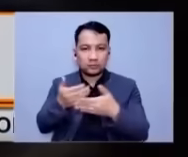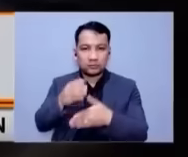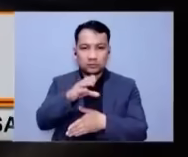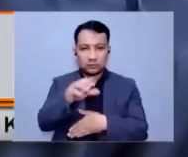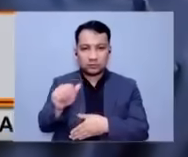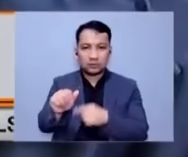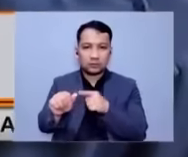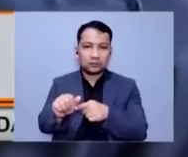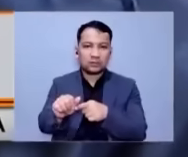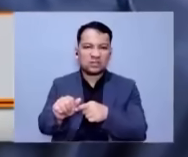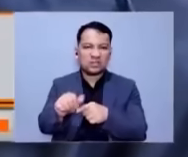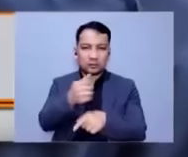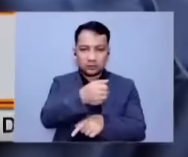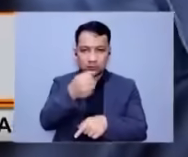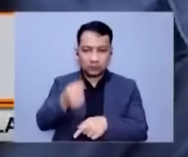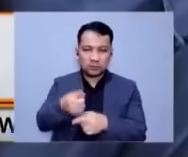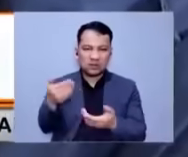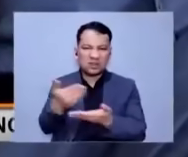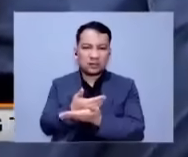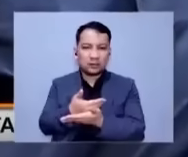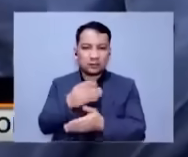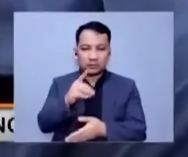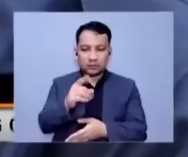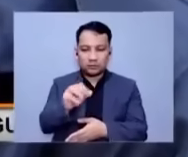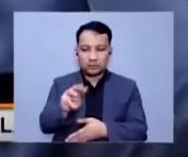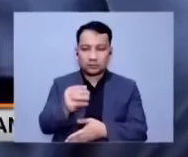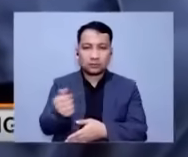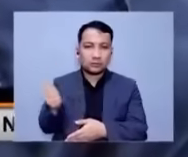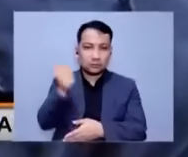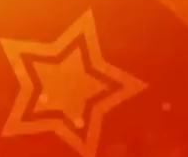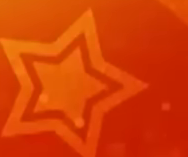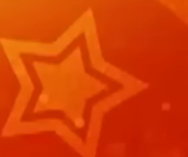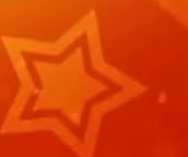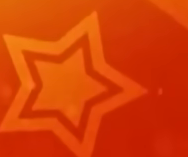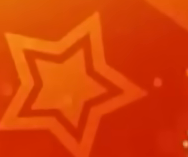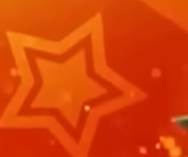ang pagtatalaga sa bagong DMW Secretary.